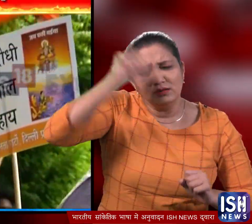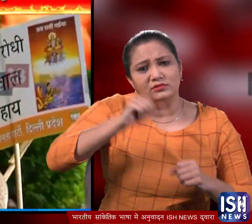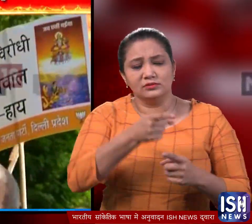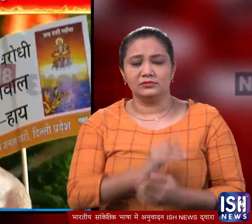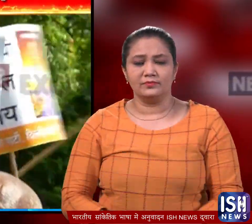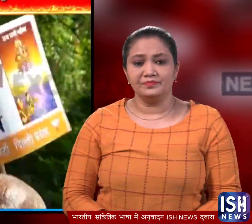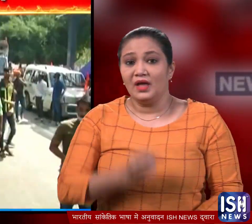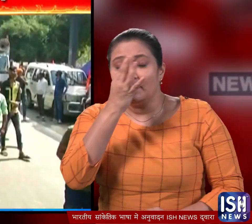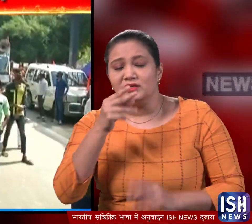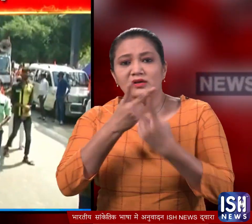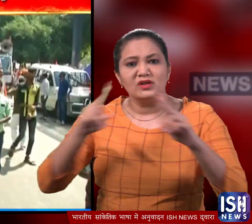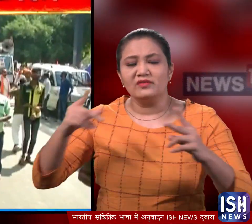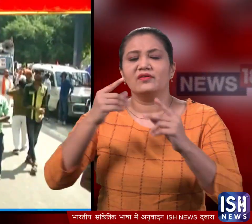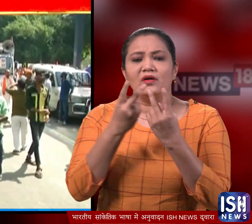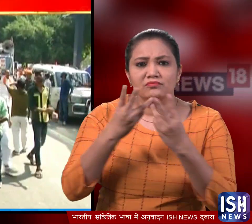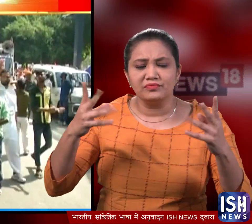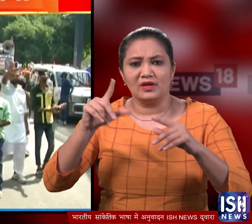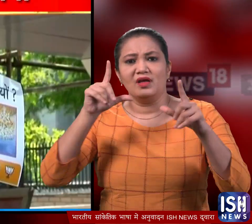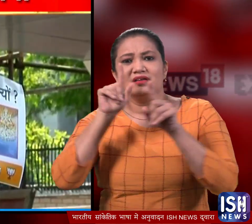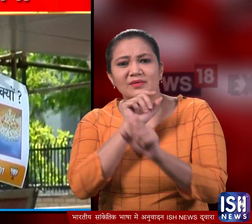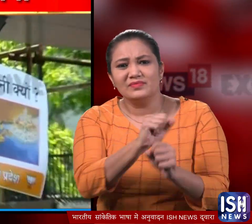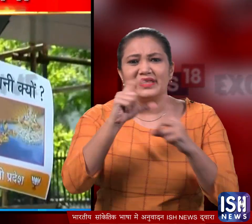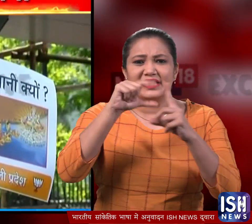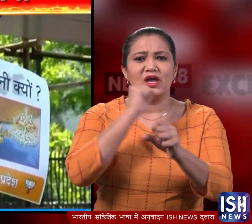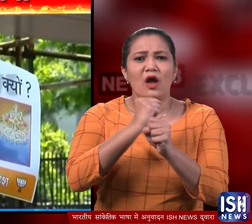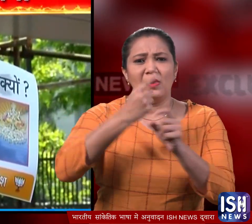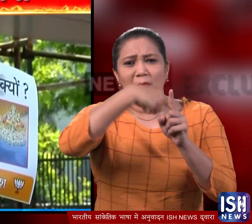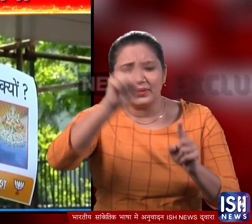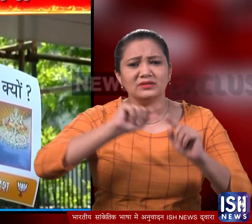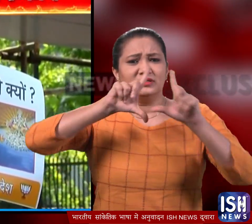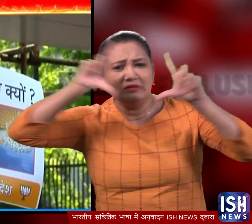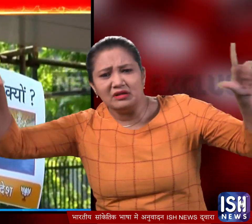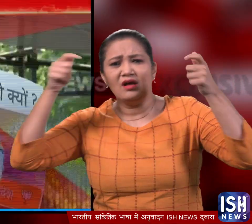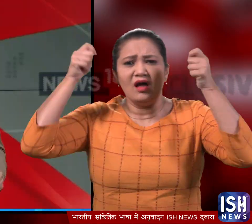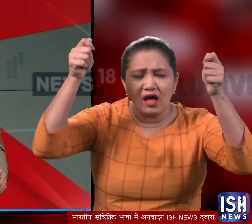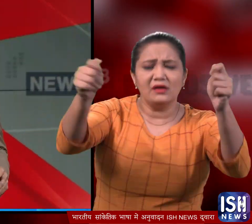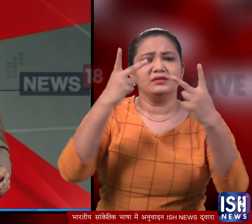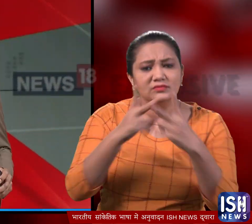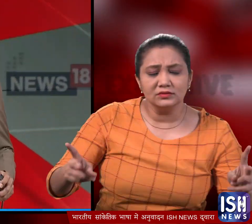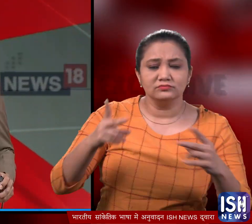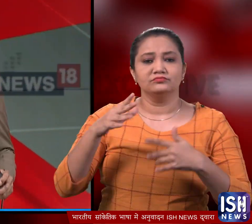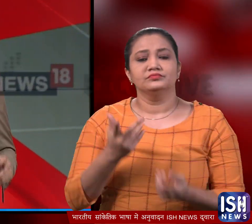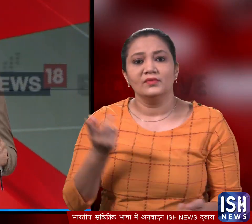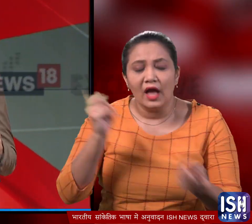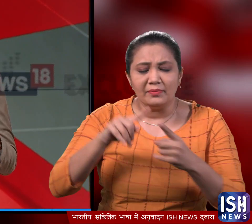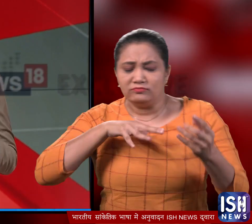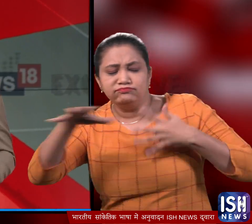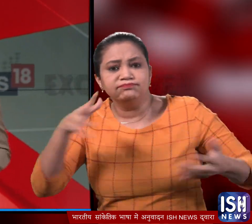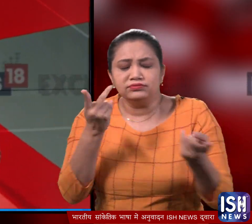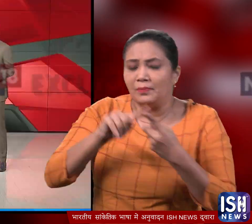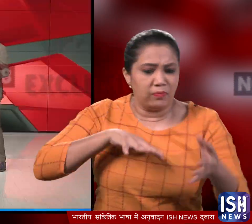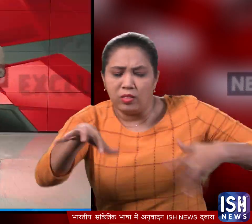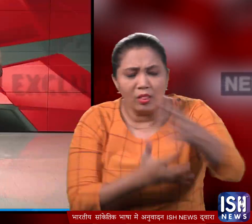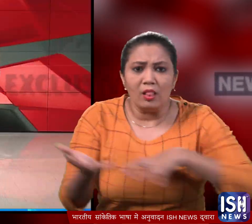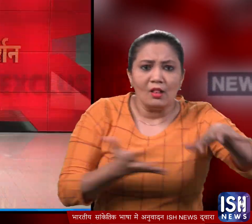प्रदर्शन के दौरान बीजेपी के कई कार्यकर्ता हाथों में दिल्ली सरकार के खिलाफ तख्तियां भी लिए नजर आए। लेकिन इस पूरे हंगामे के दौरान अफरा तफरी तब